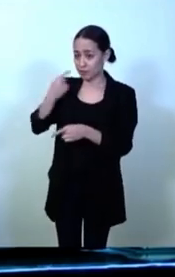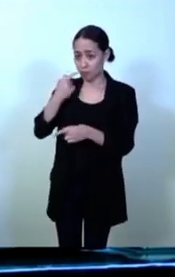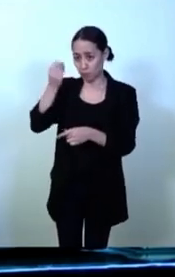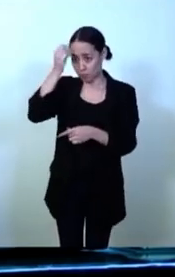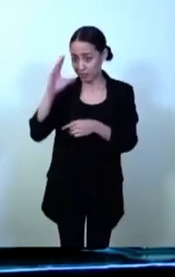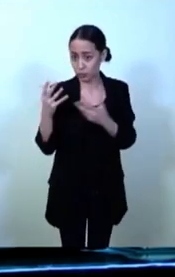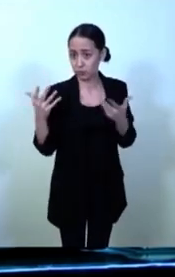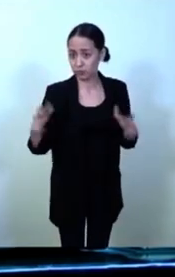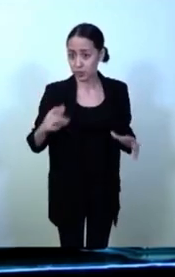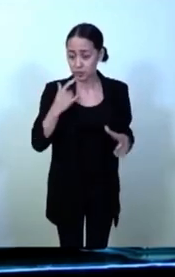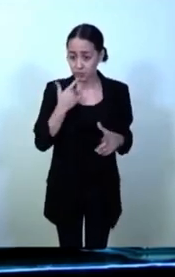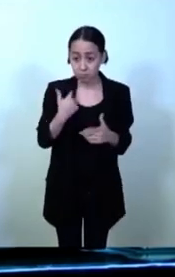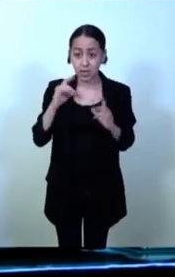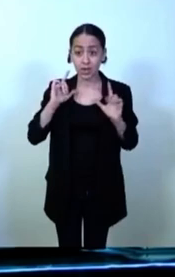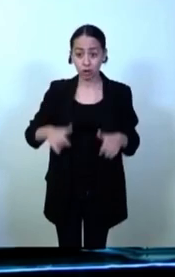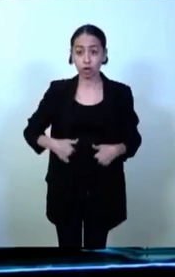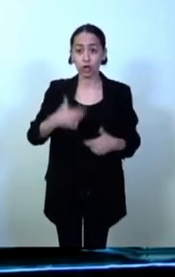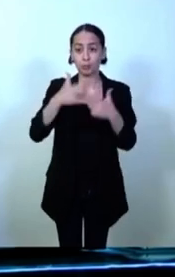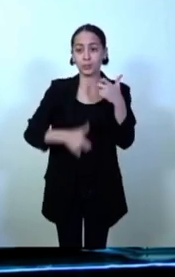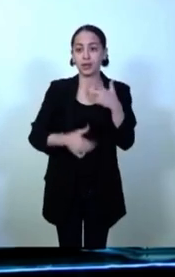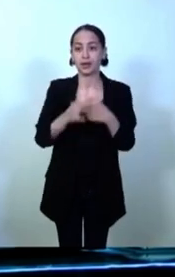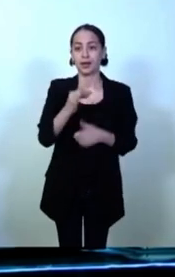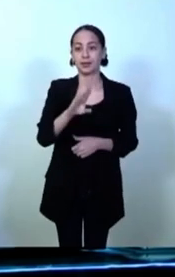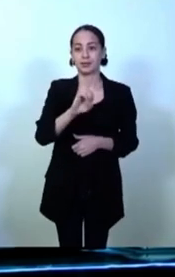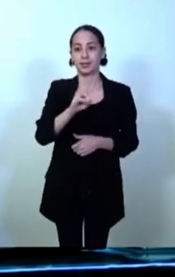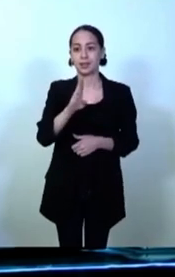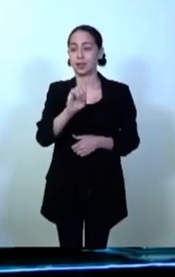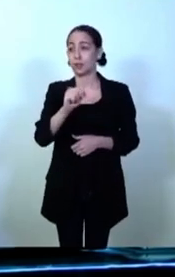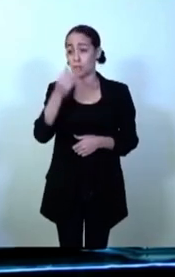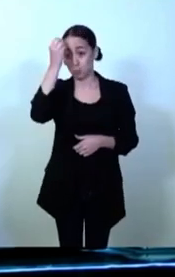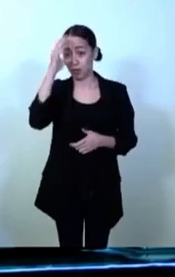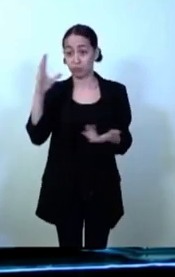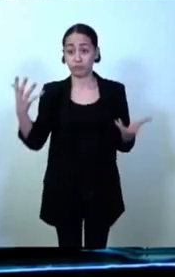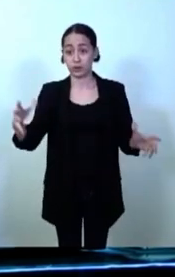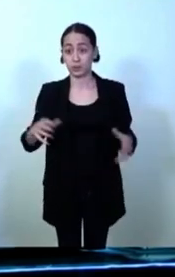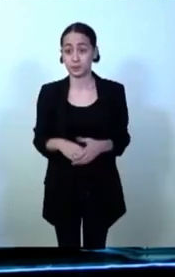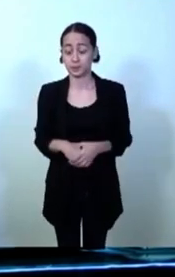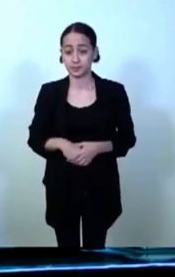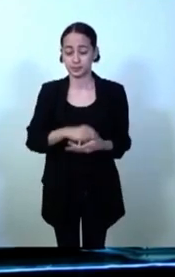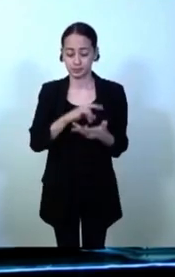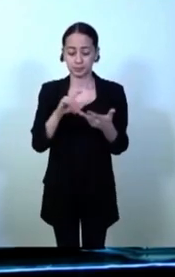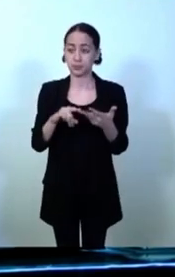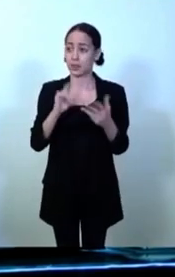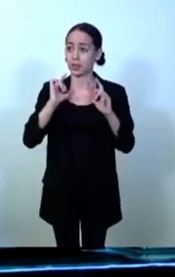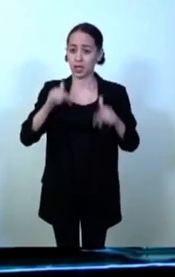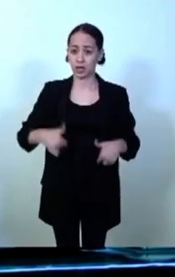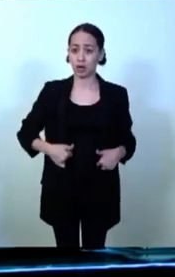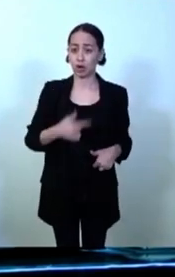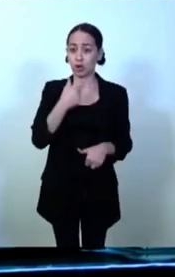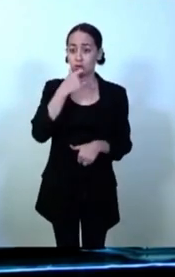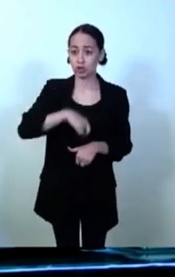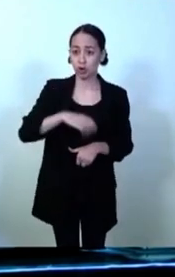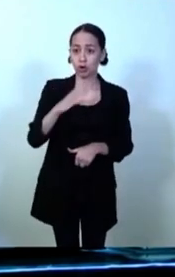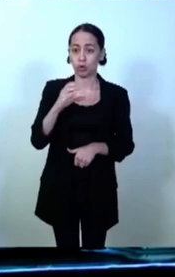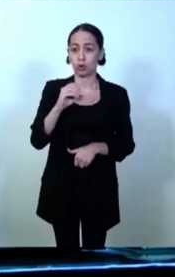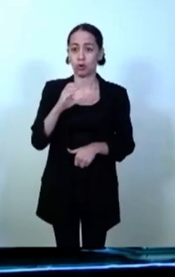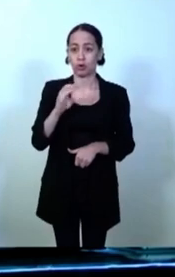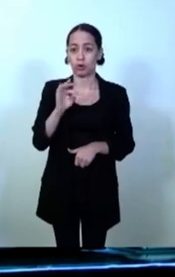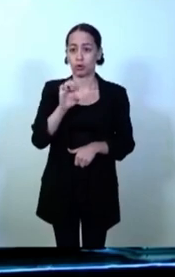l'école Pierre Trébault, déjà prévue. La construction des ménagements de l'école élémentaire Jean Cocteau, déjà prévue elle